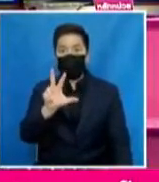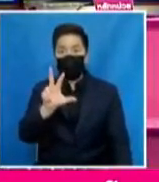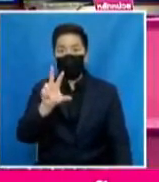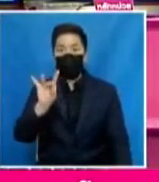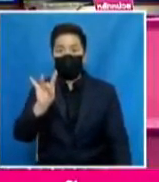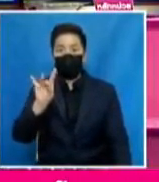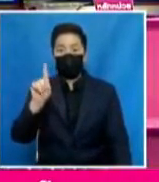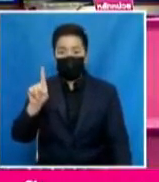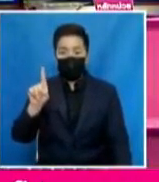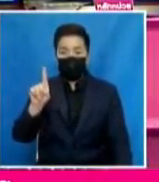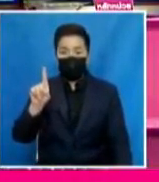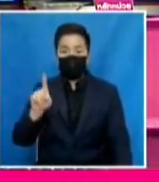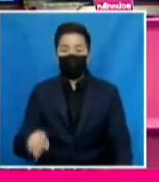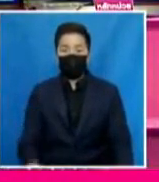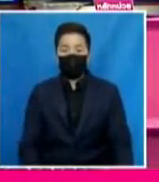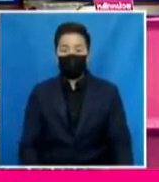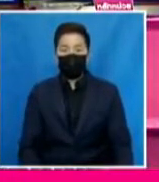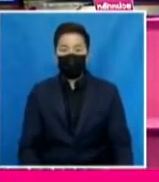886381